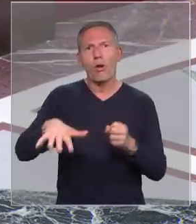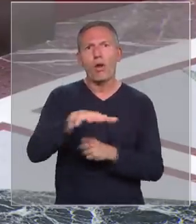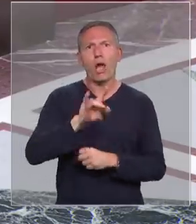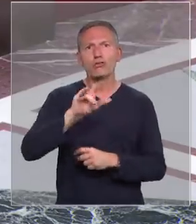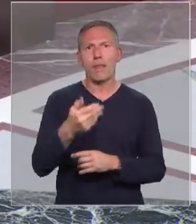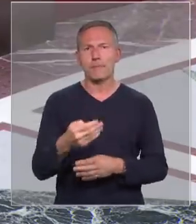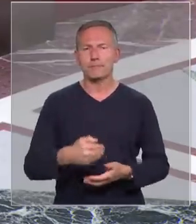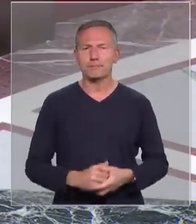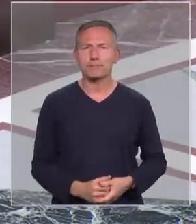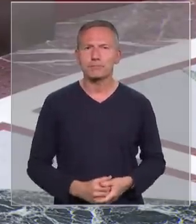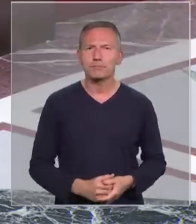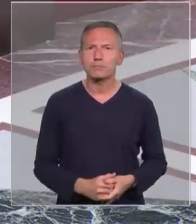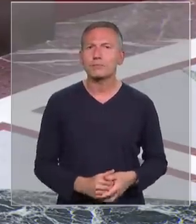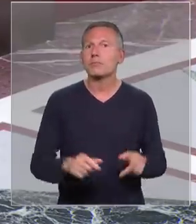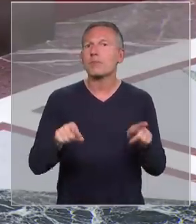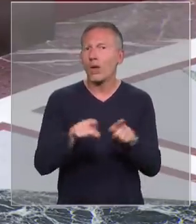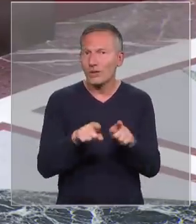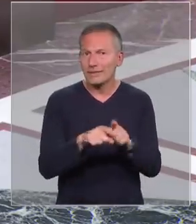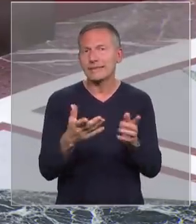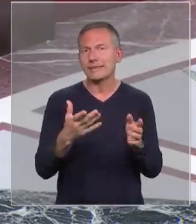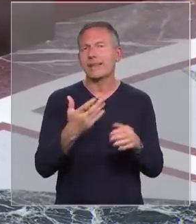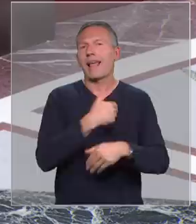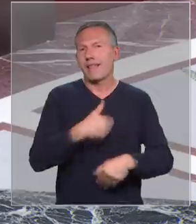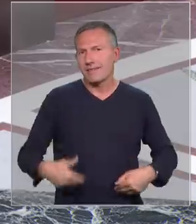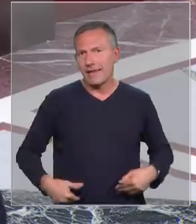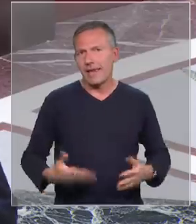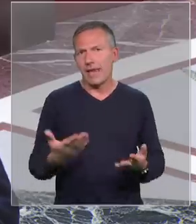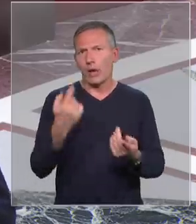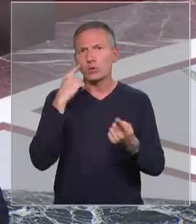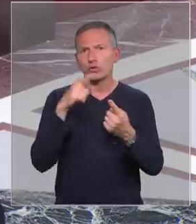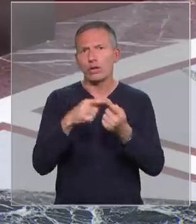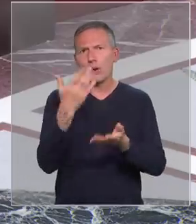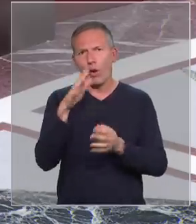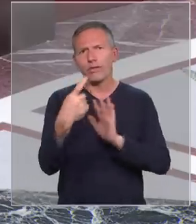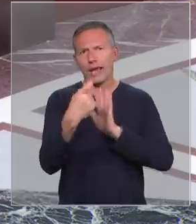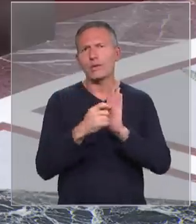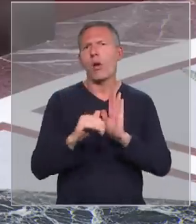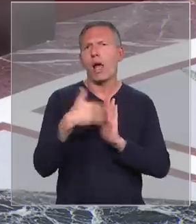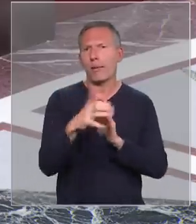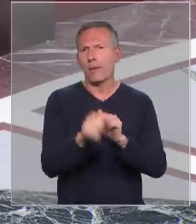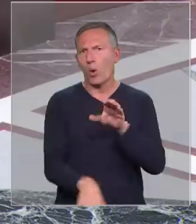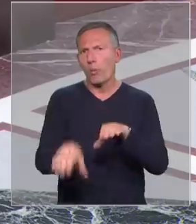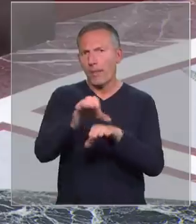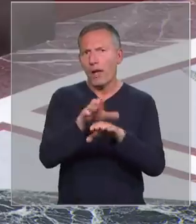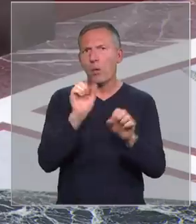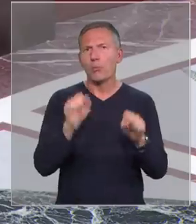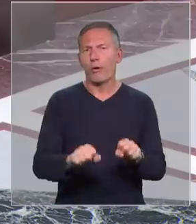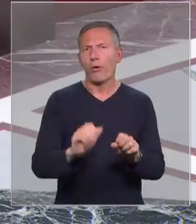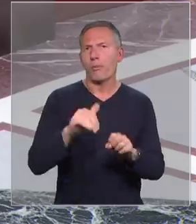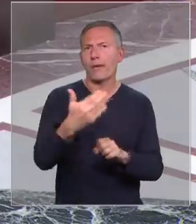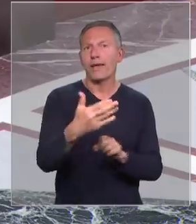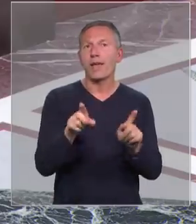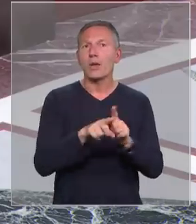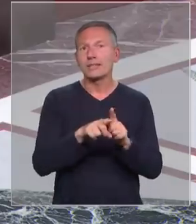HLM. Enfin, et j'en terminerai, mais j'ai d'autres questions sur le sujet, donc ça me permettra de compléter. J'en terminerai avec le